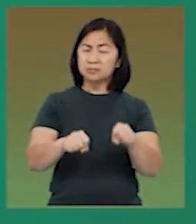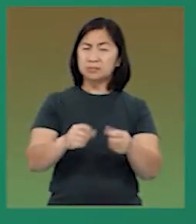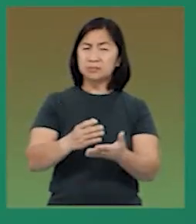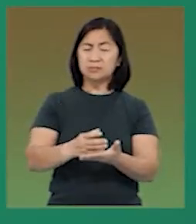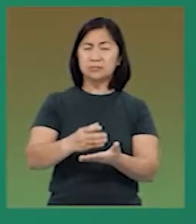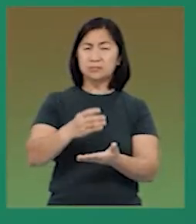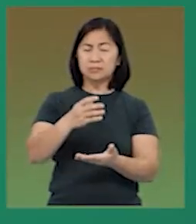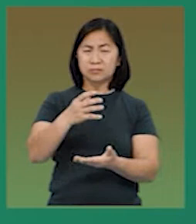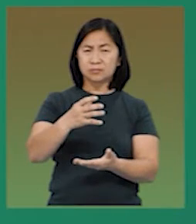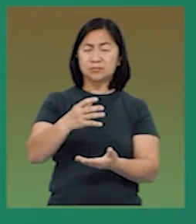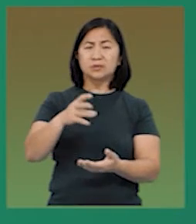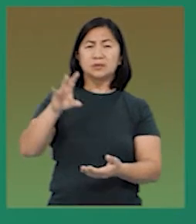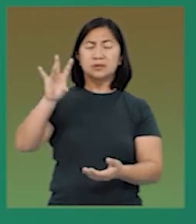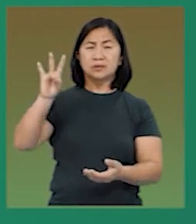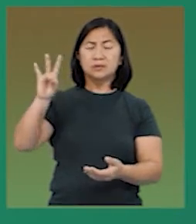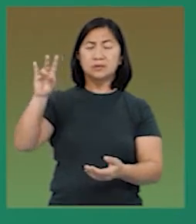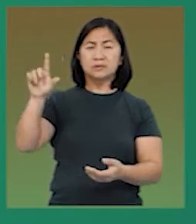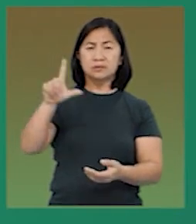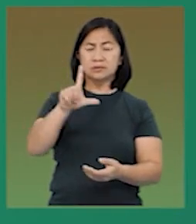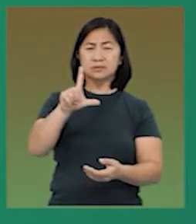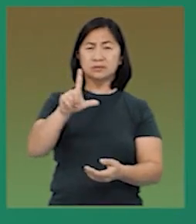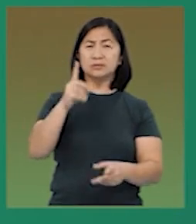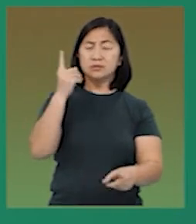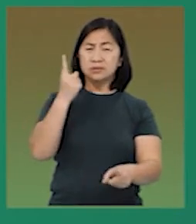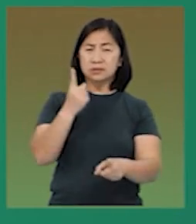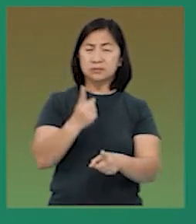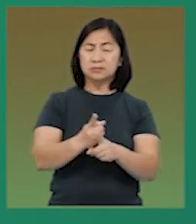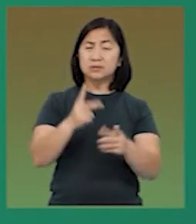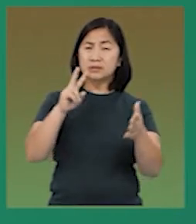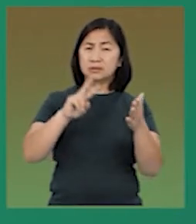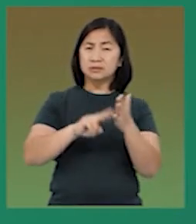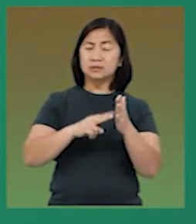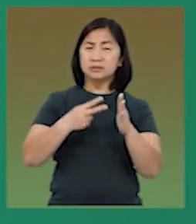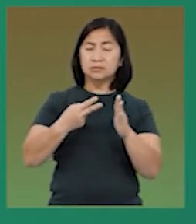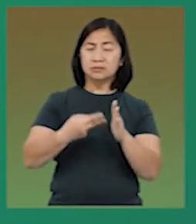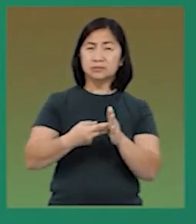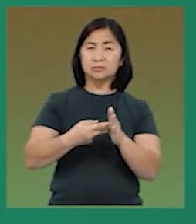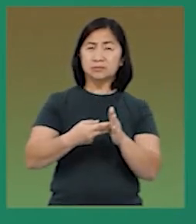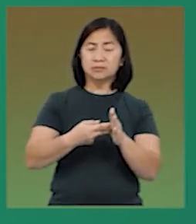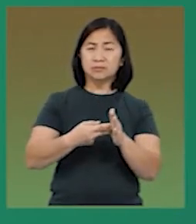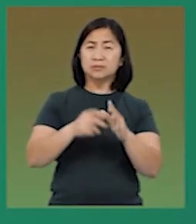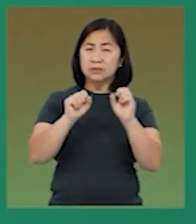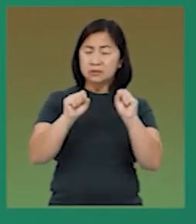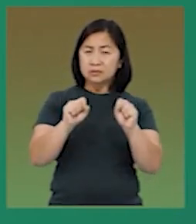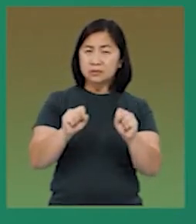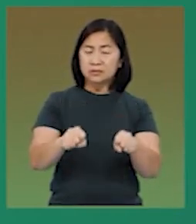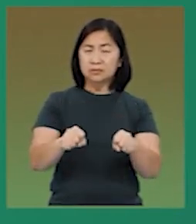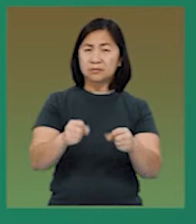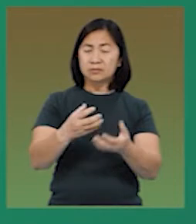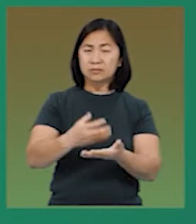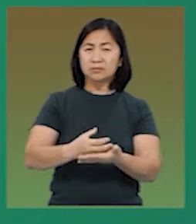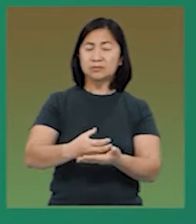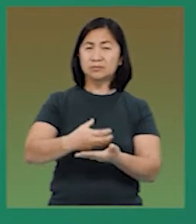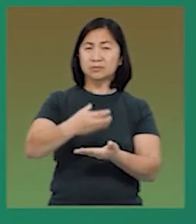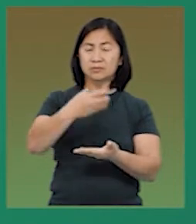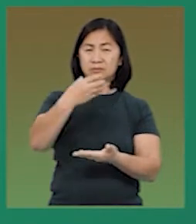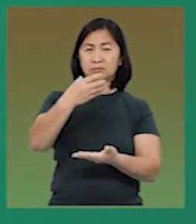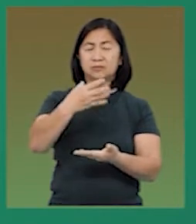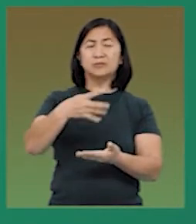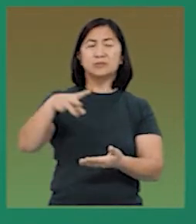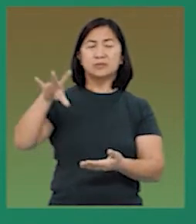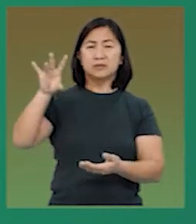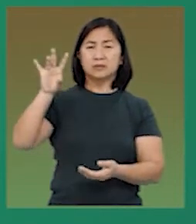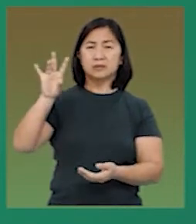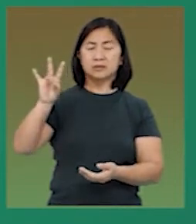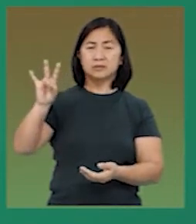ito? 7 liters po. Tama! Ibig sabihin, ang capacity ng